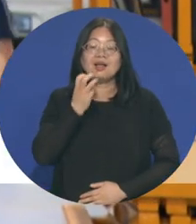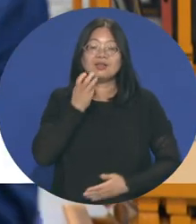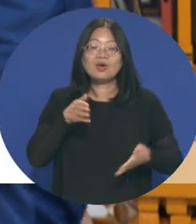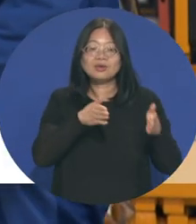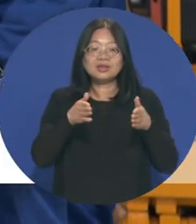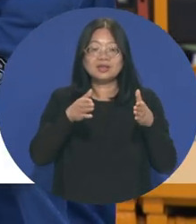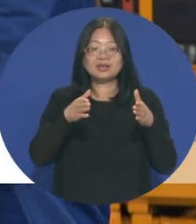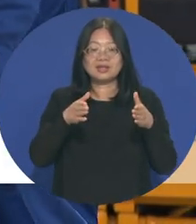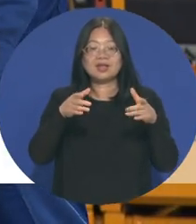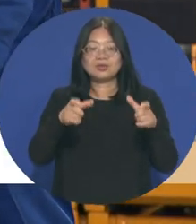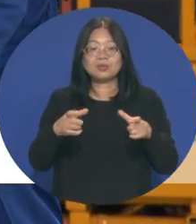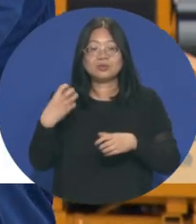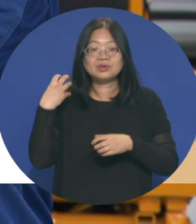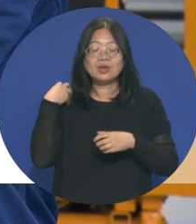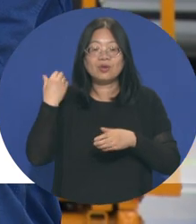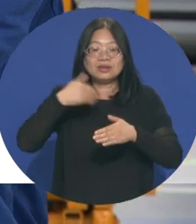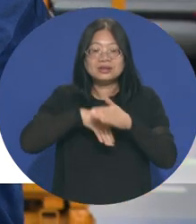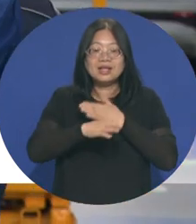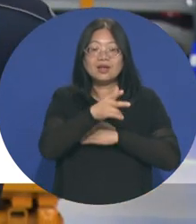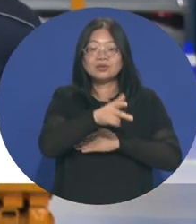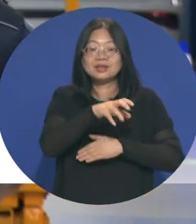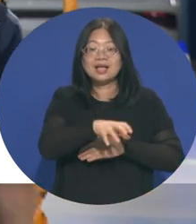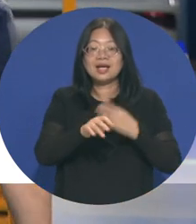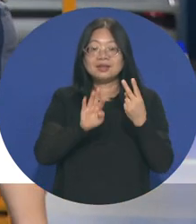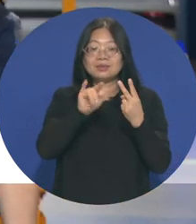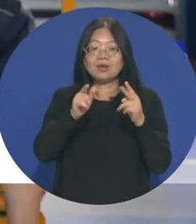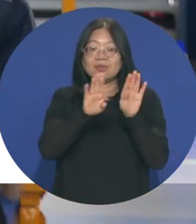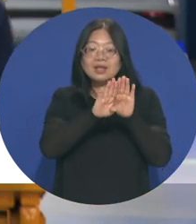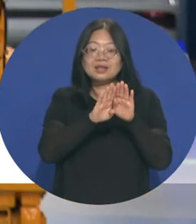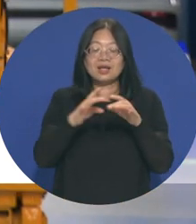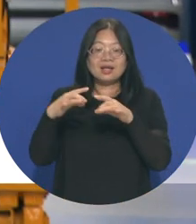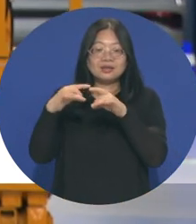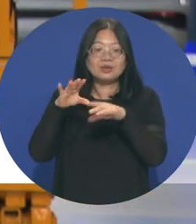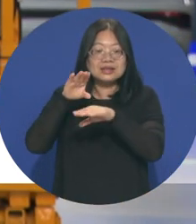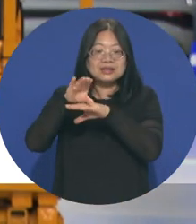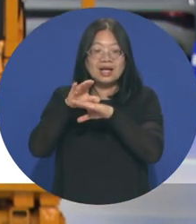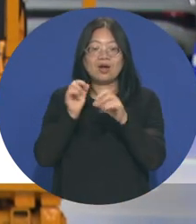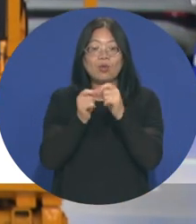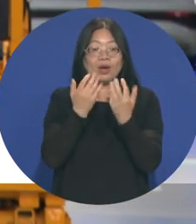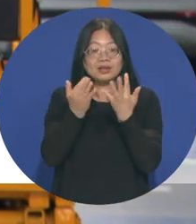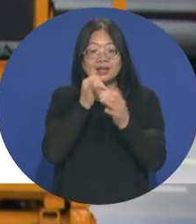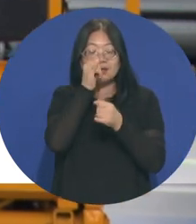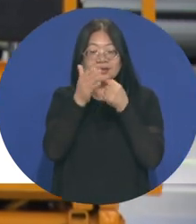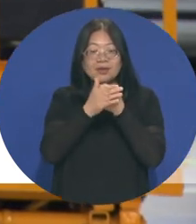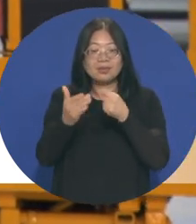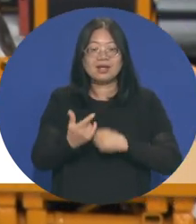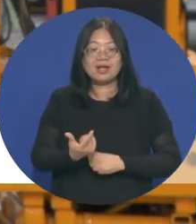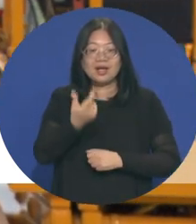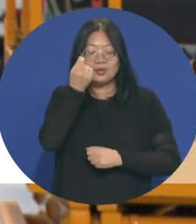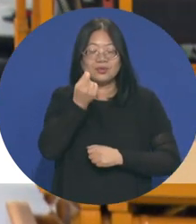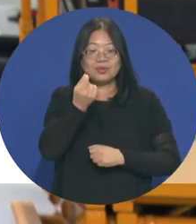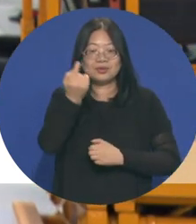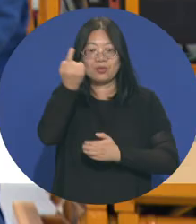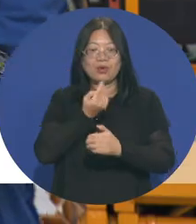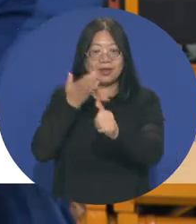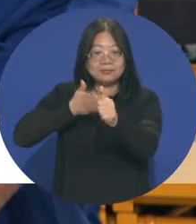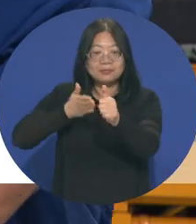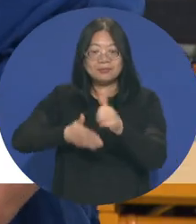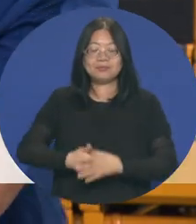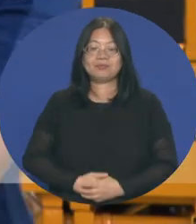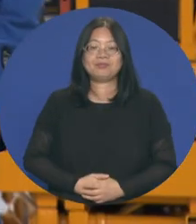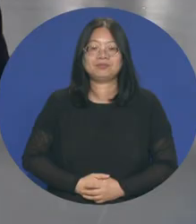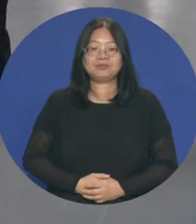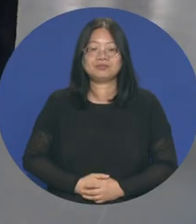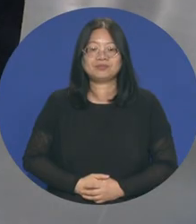여기는 경기도청 지하주차장입니다. 2번 게이트 인근에서 전기차 화재로 추정되는 화재가 발생하였으니 신속히 출동해 주시기